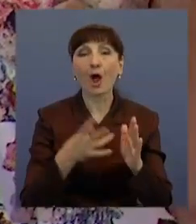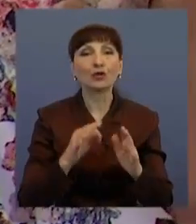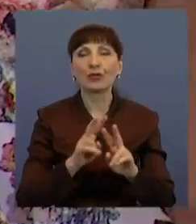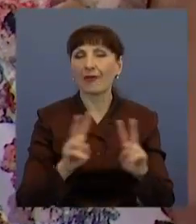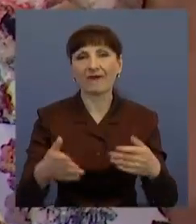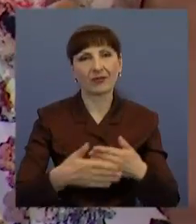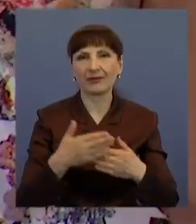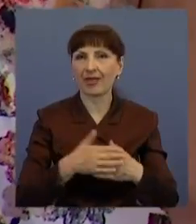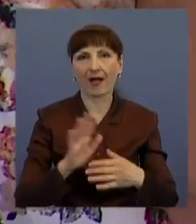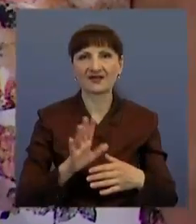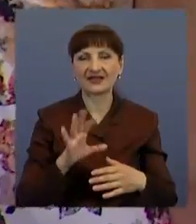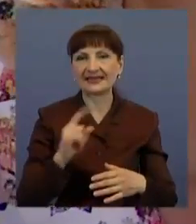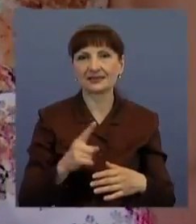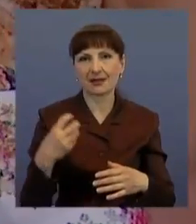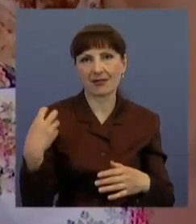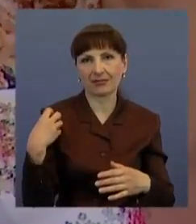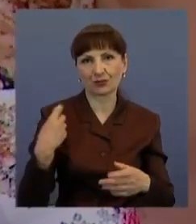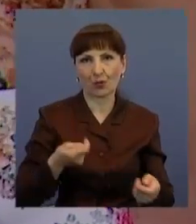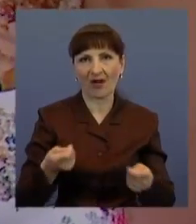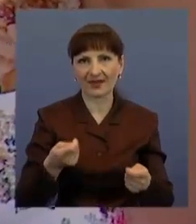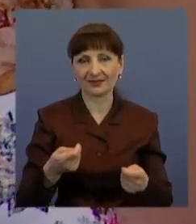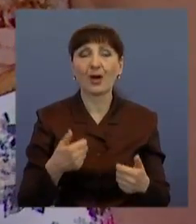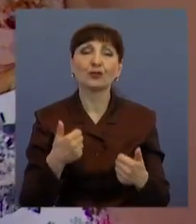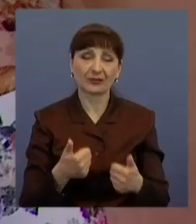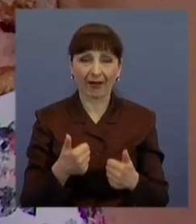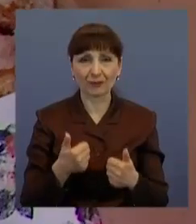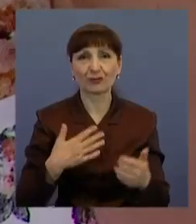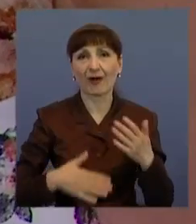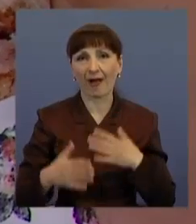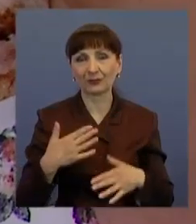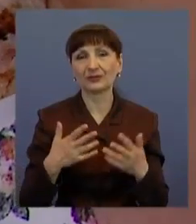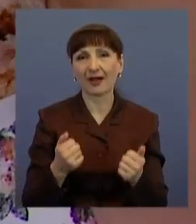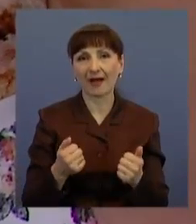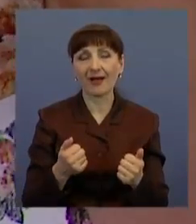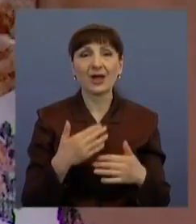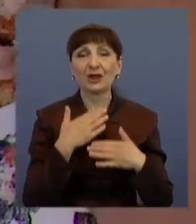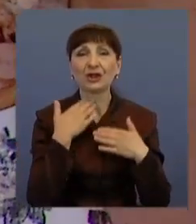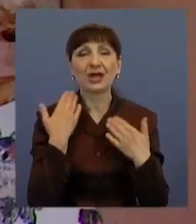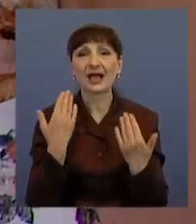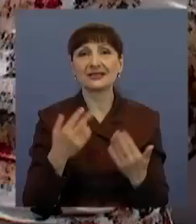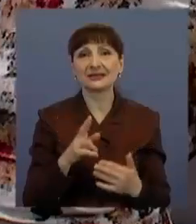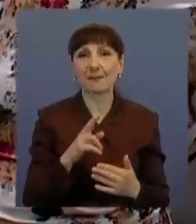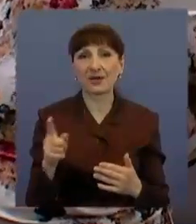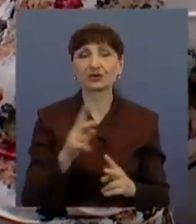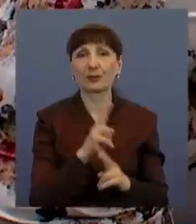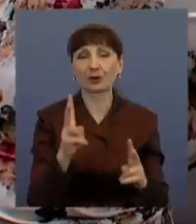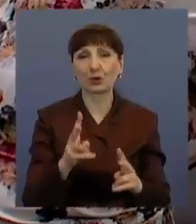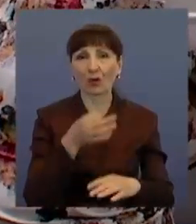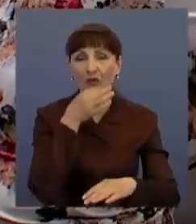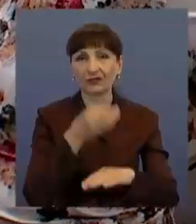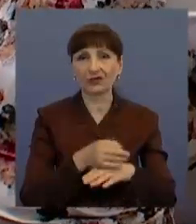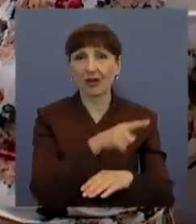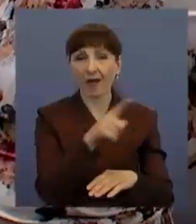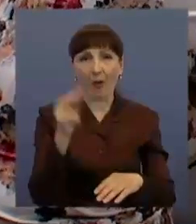никого из руководителей не наказывали. Хорошо, это радует, потому что не хотелось бы, чтобы кто-то отвечал